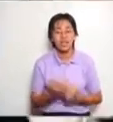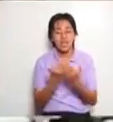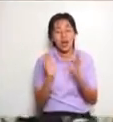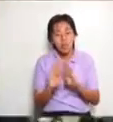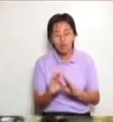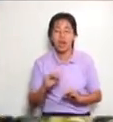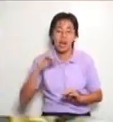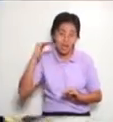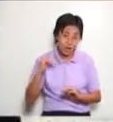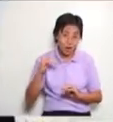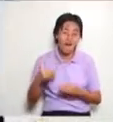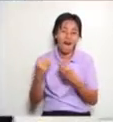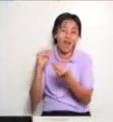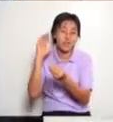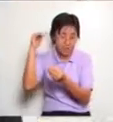บ้านไหนน้องให้พี่